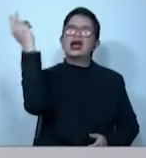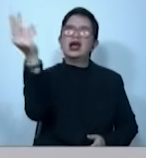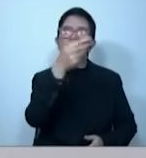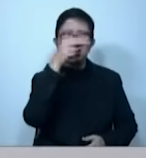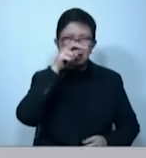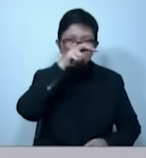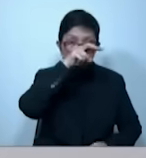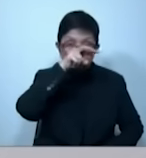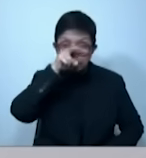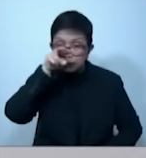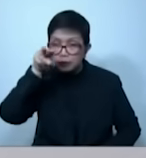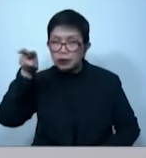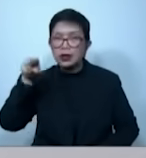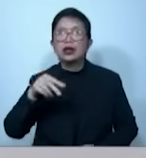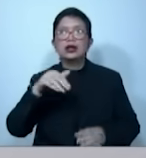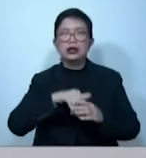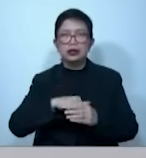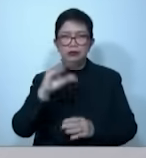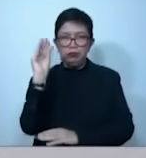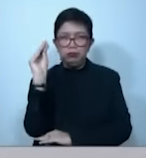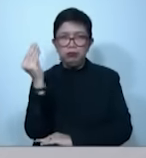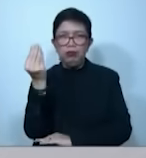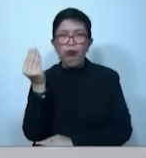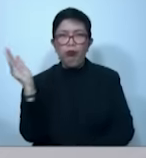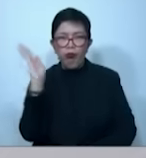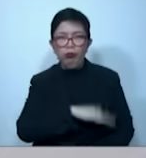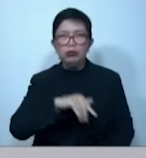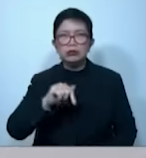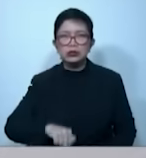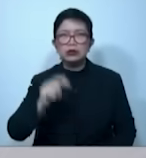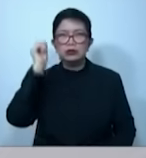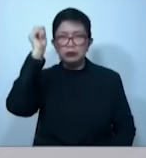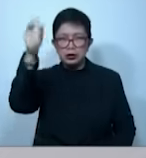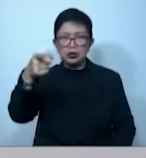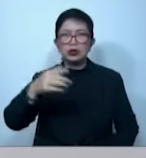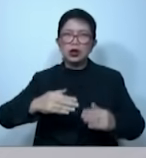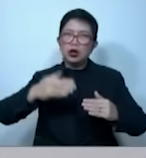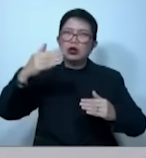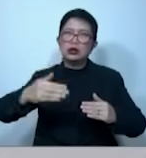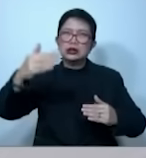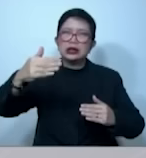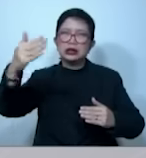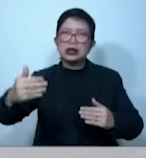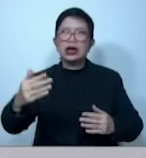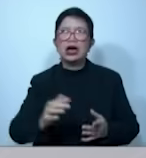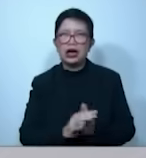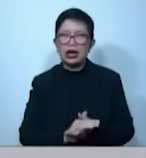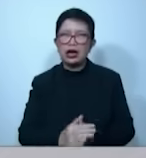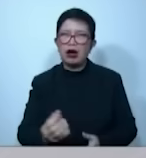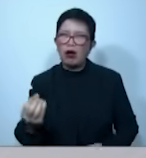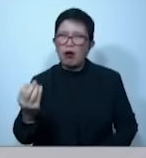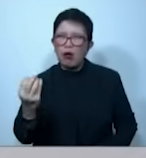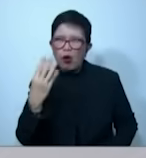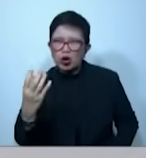dari dalam kota Jakarta maka hari ini besok Minggu depan konsisten selalu akan kotor tapi apa yang